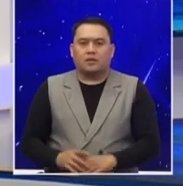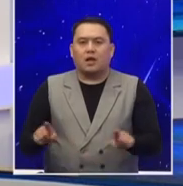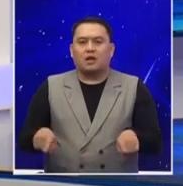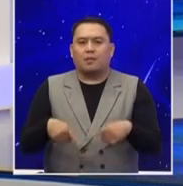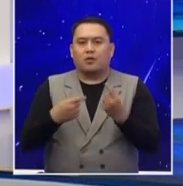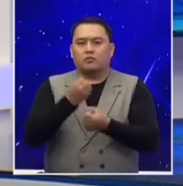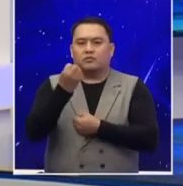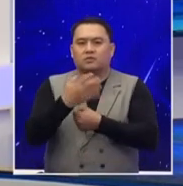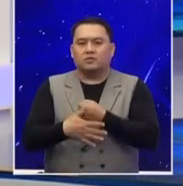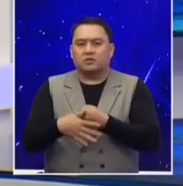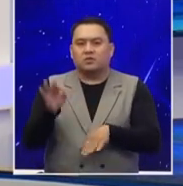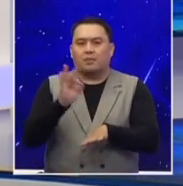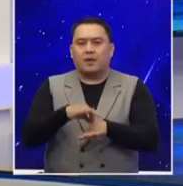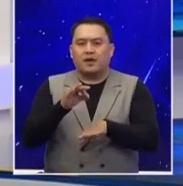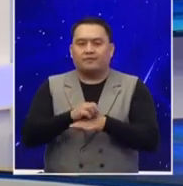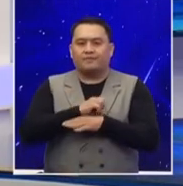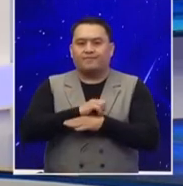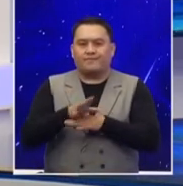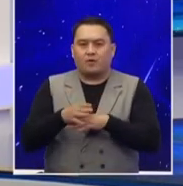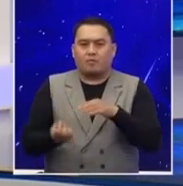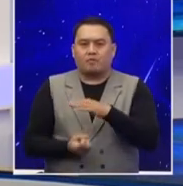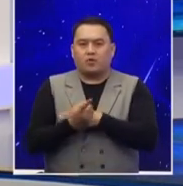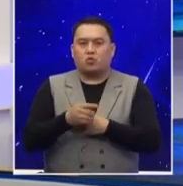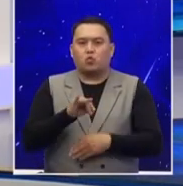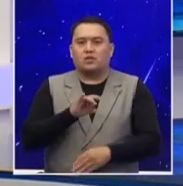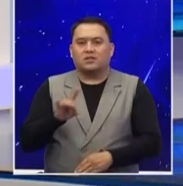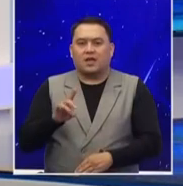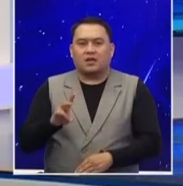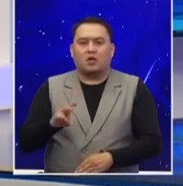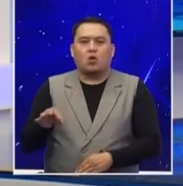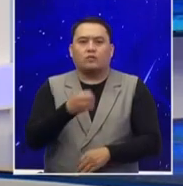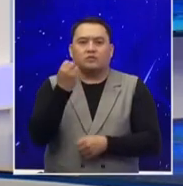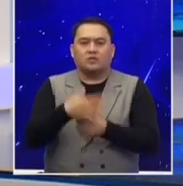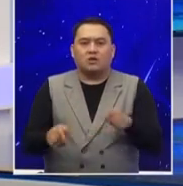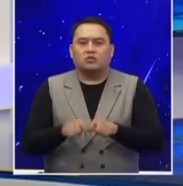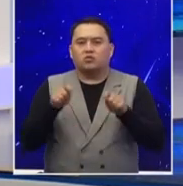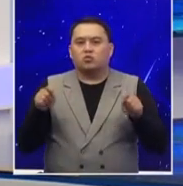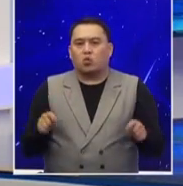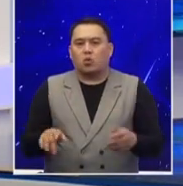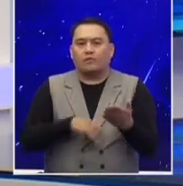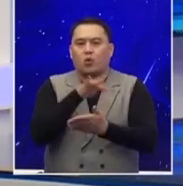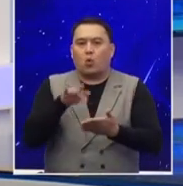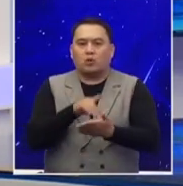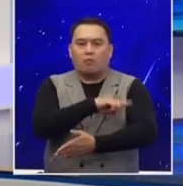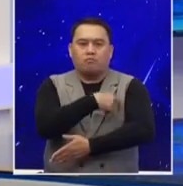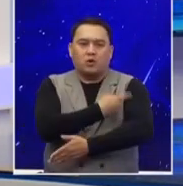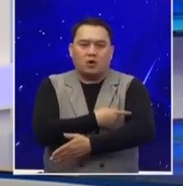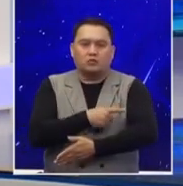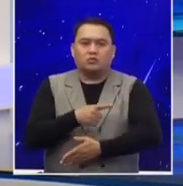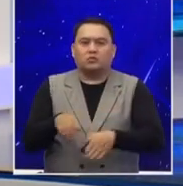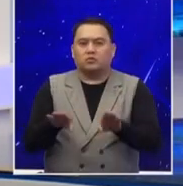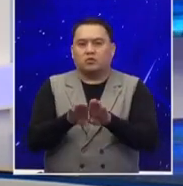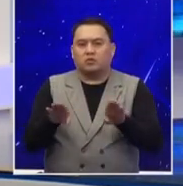Реабилитационный центр для переболевших коронавирусом появился в Туркестане. Центр создан на базе городской поликлиники и